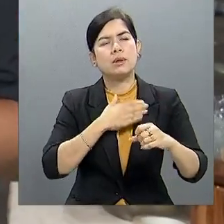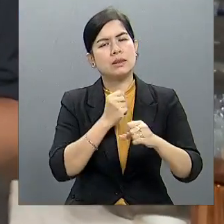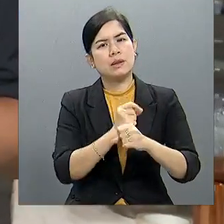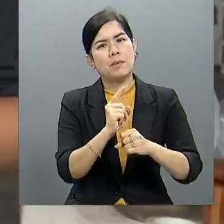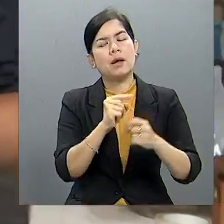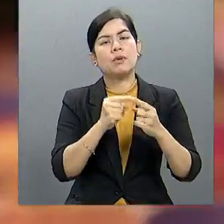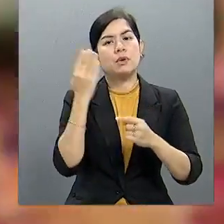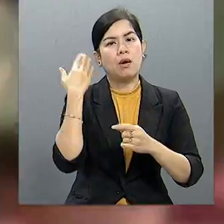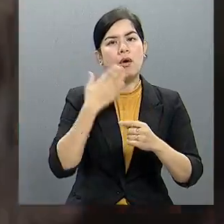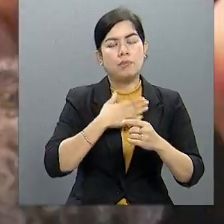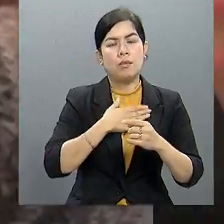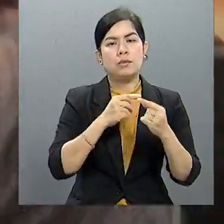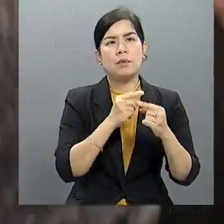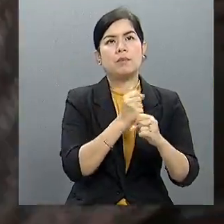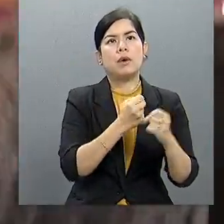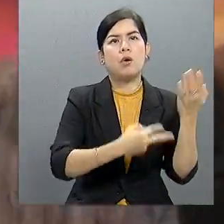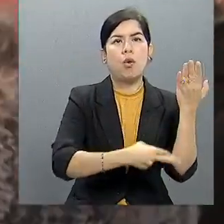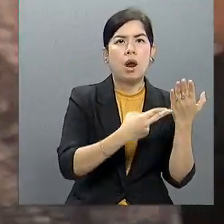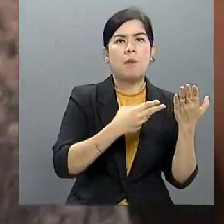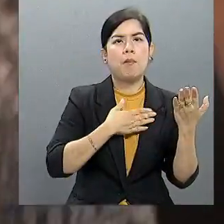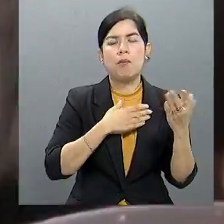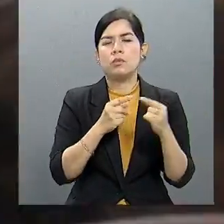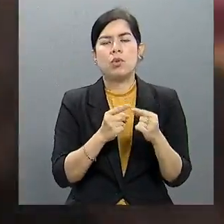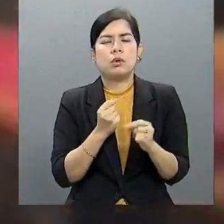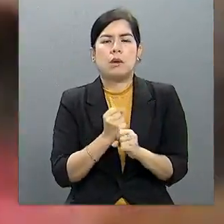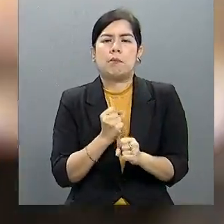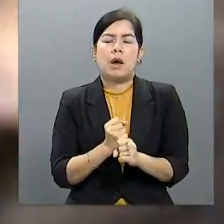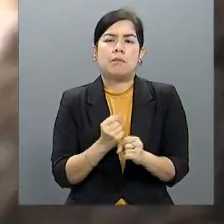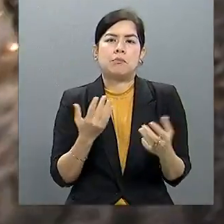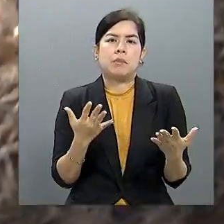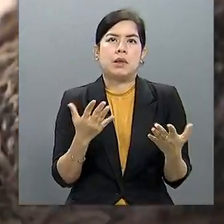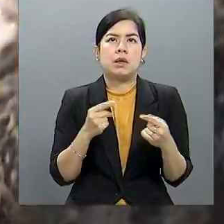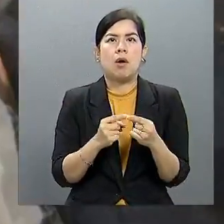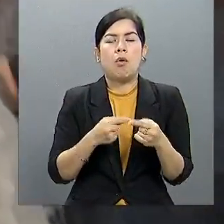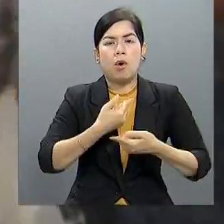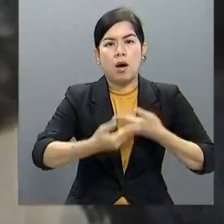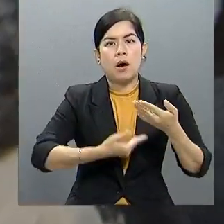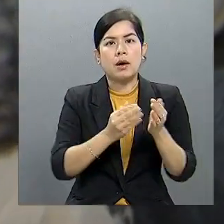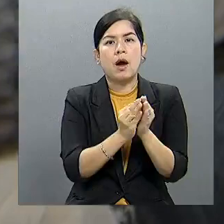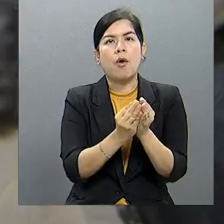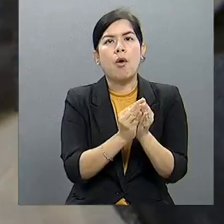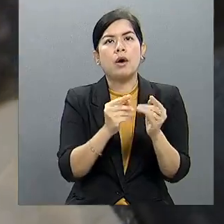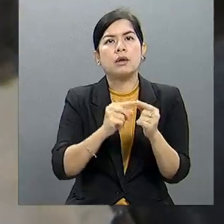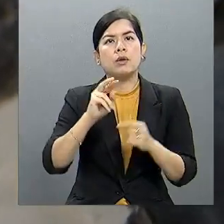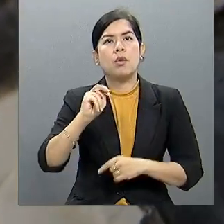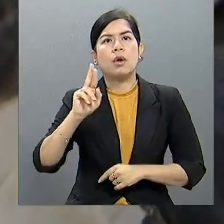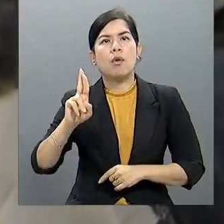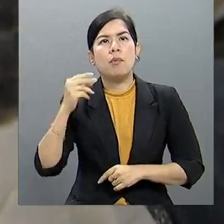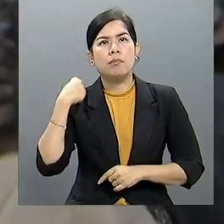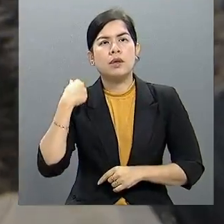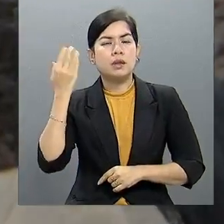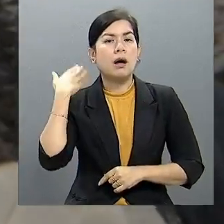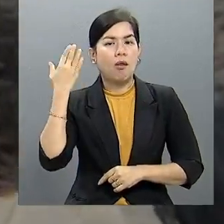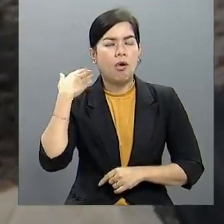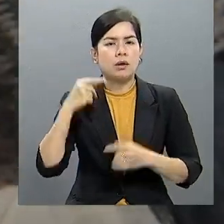Event ก็ไมมีงานเราเคยขายหอยนางลม หนาร้านทรส้มตำของยาตอยู่